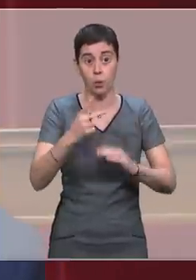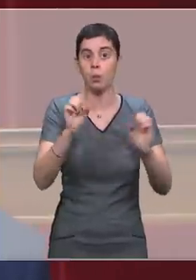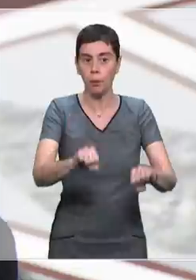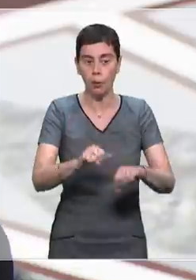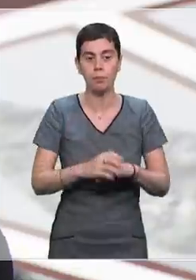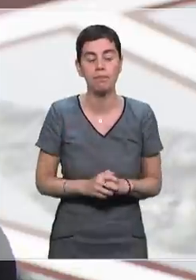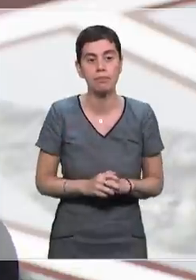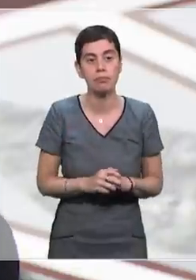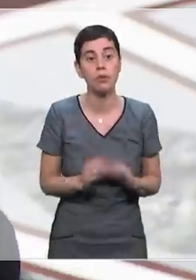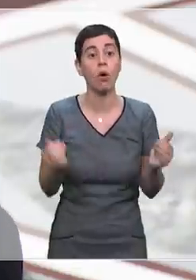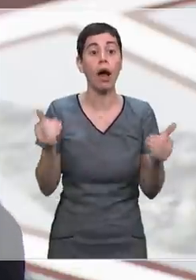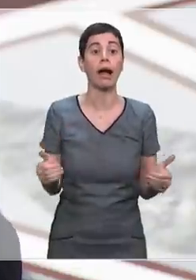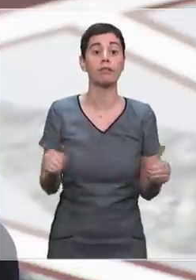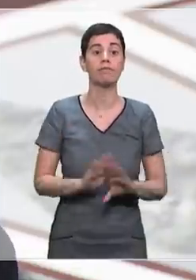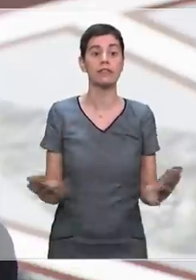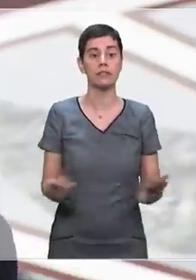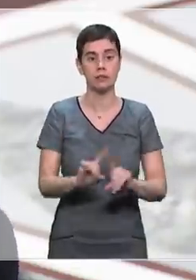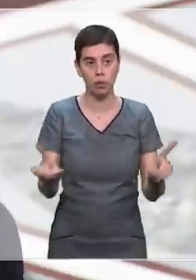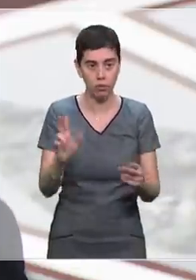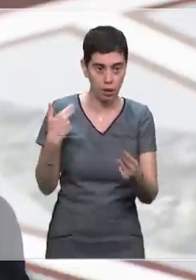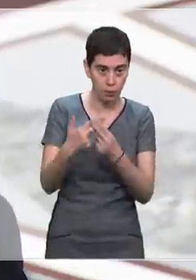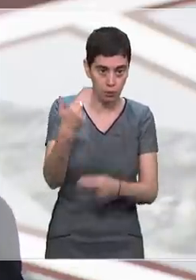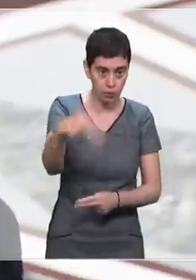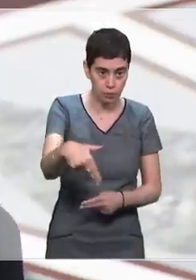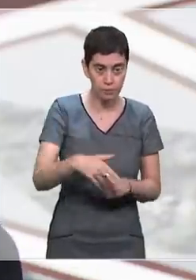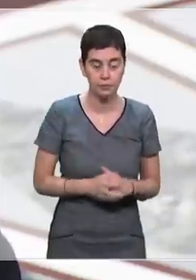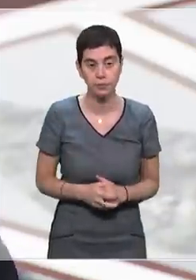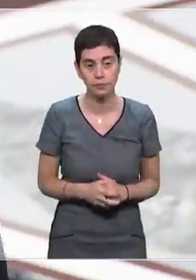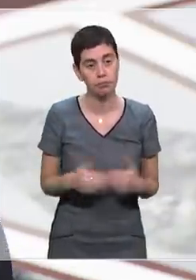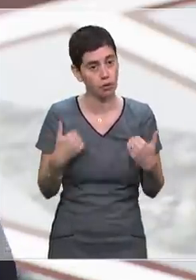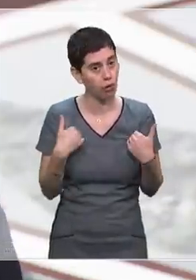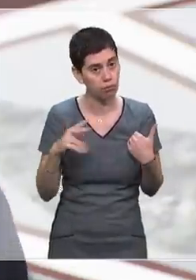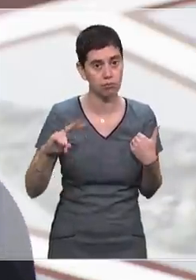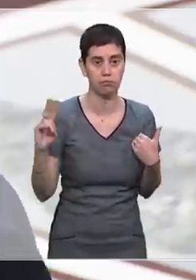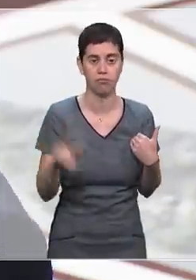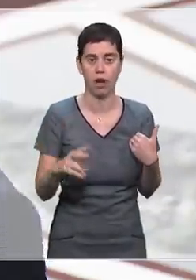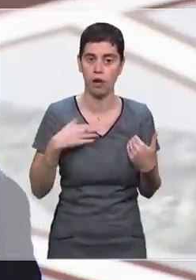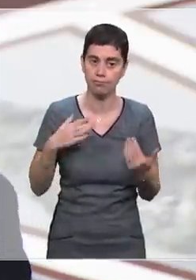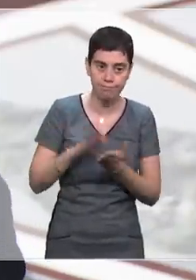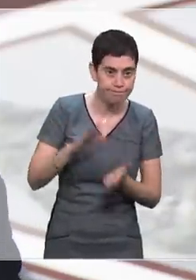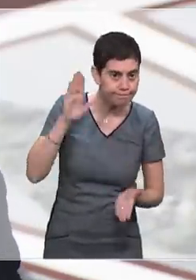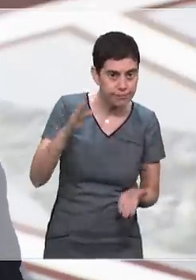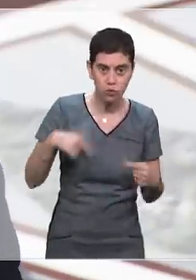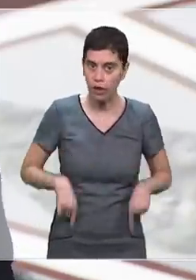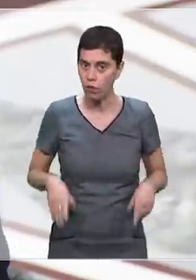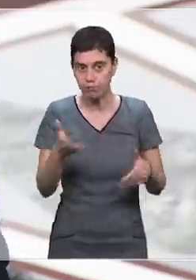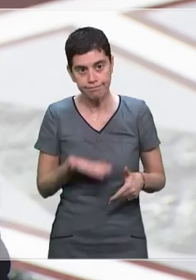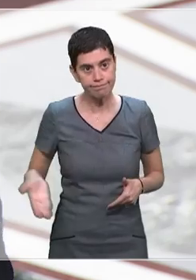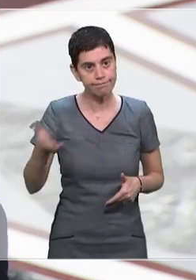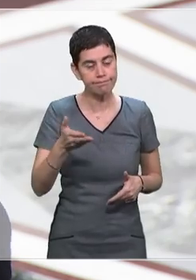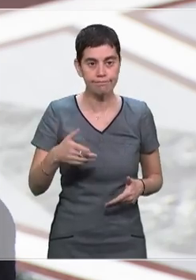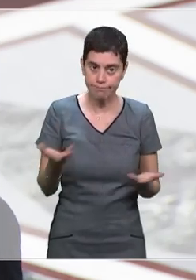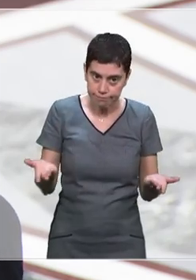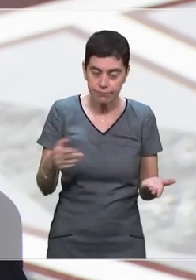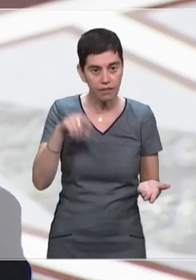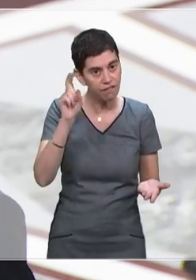qu'il faut s'arrêter là? La réponse est évidemment non. Et moi, j'engage, comme le gouvernement dans son ensemble, les chefs d'entreprise